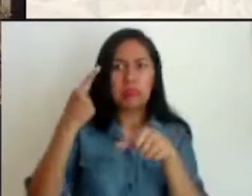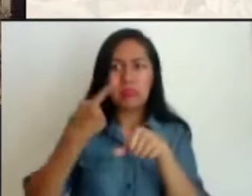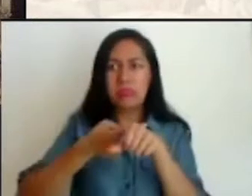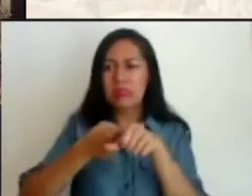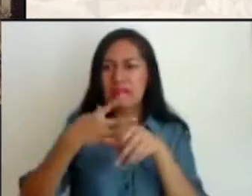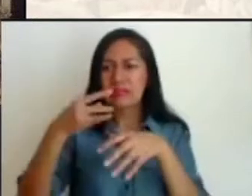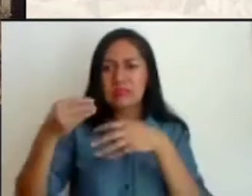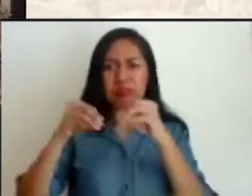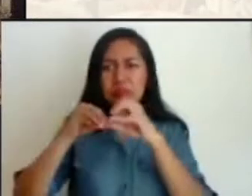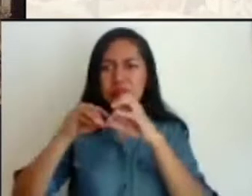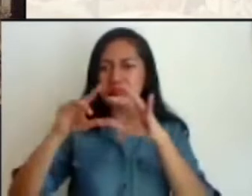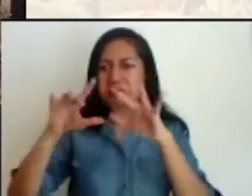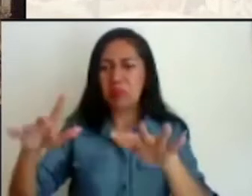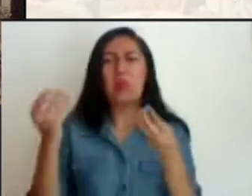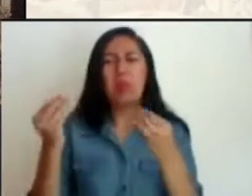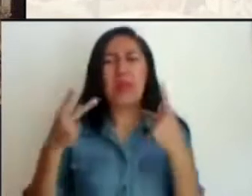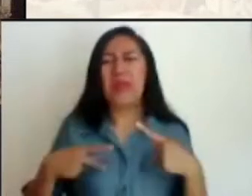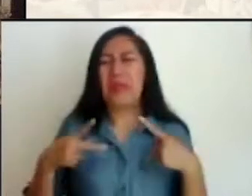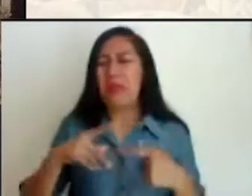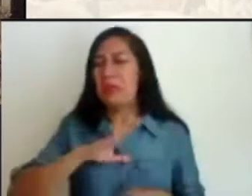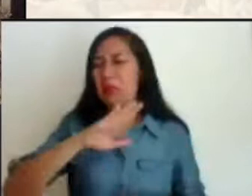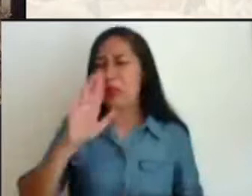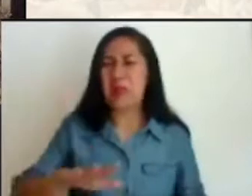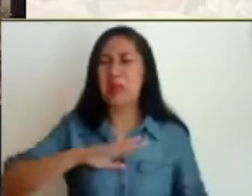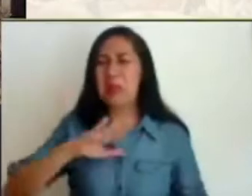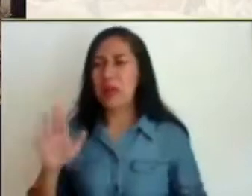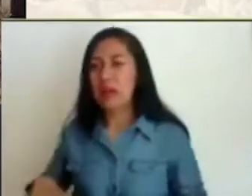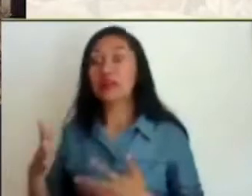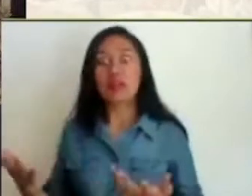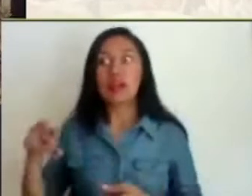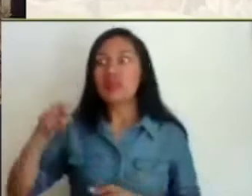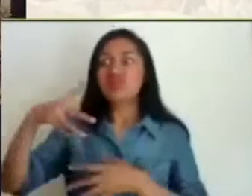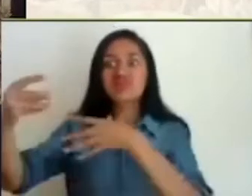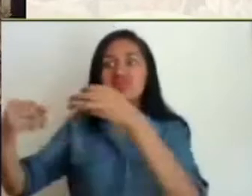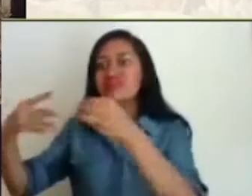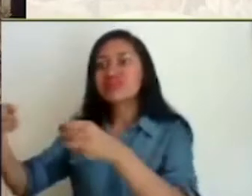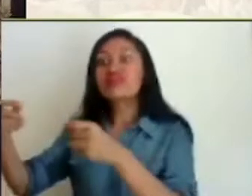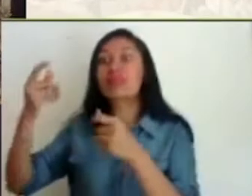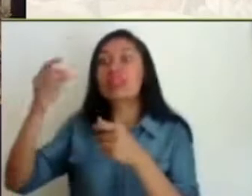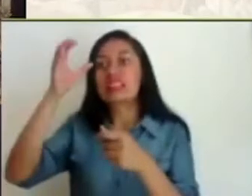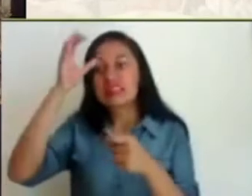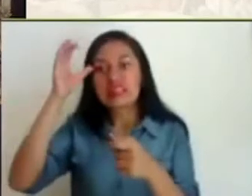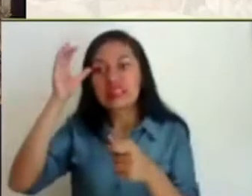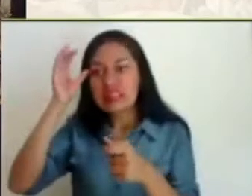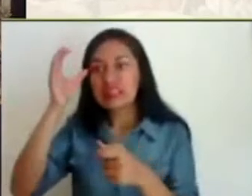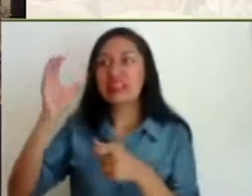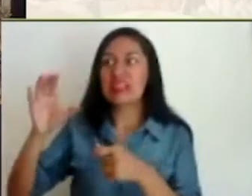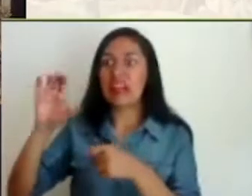una pandemia de peste tanto en Oriente, está en China, llega a Filipinas y corre por Europa.